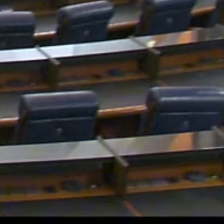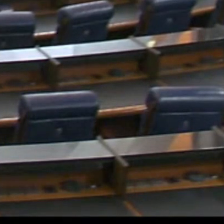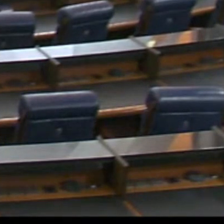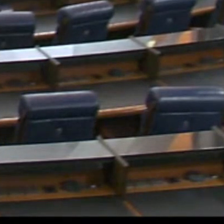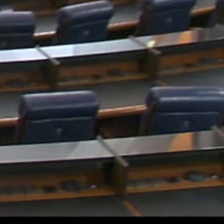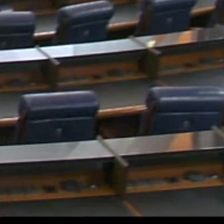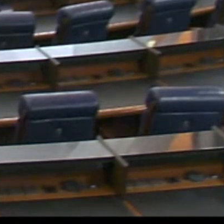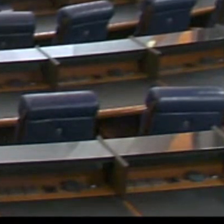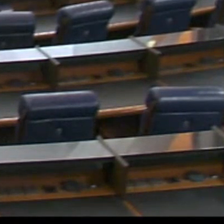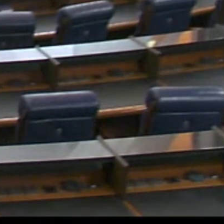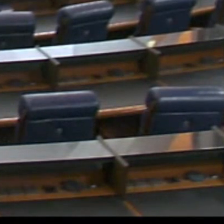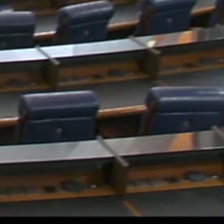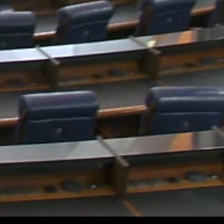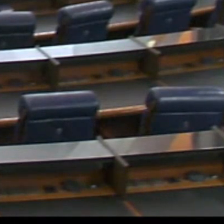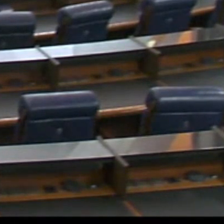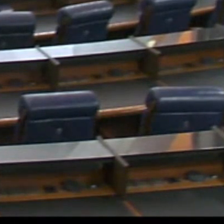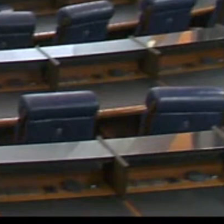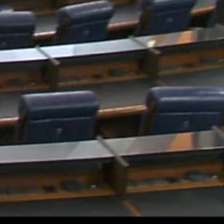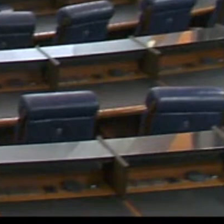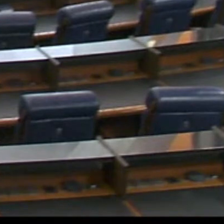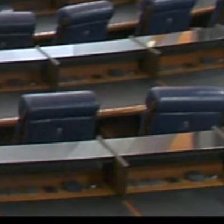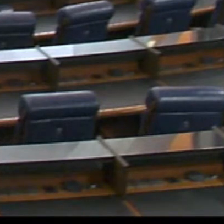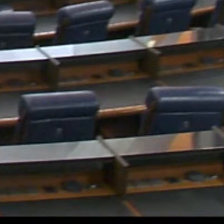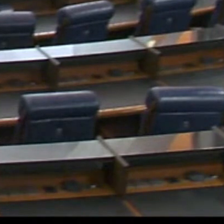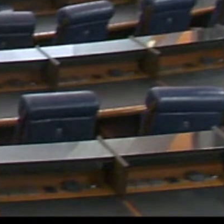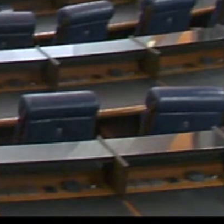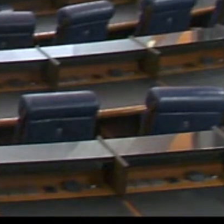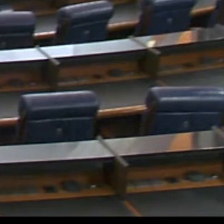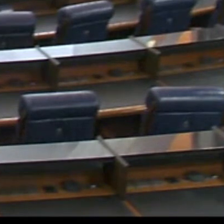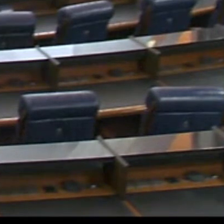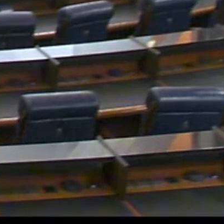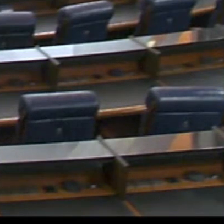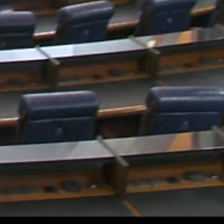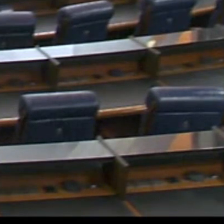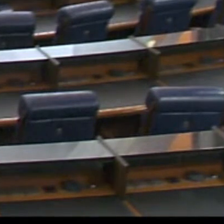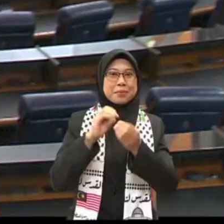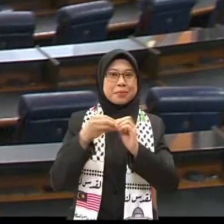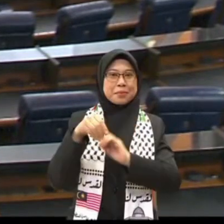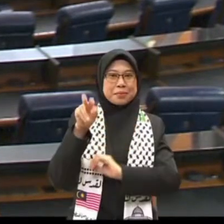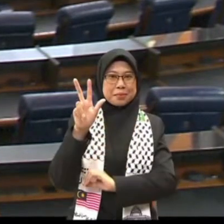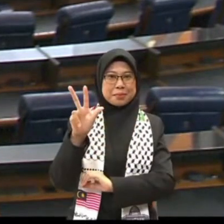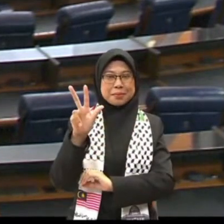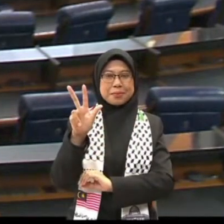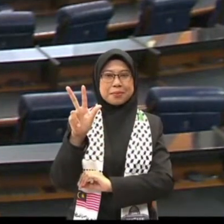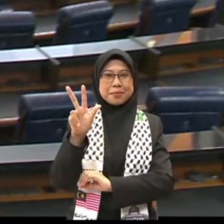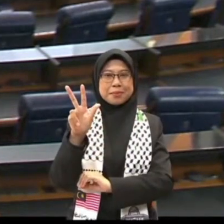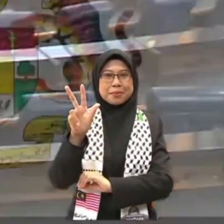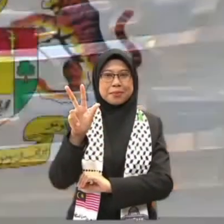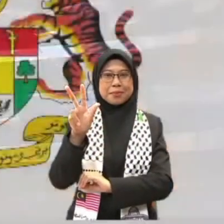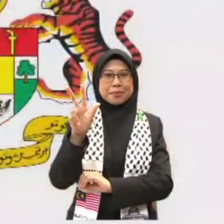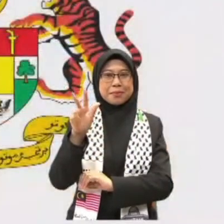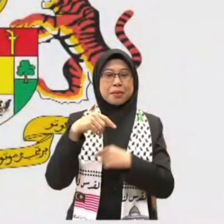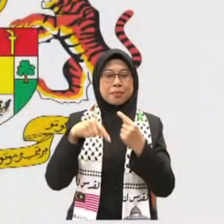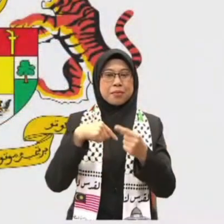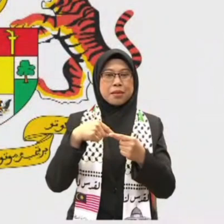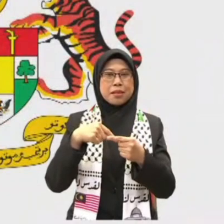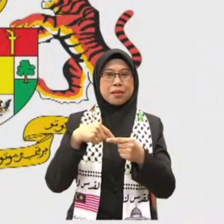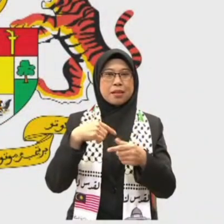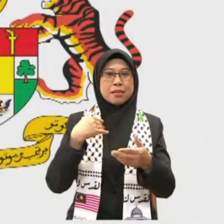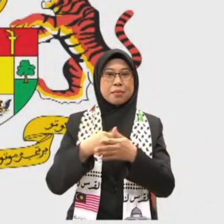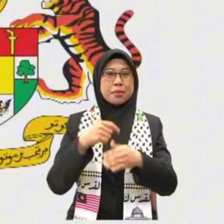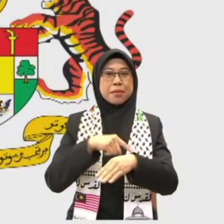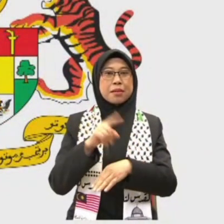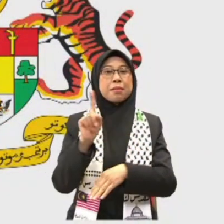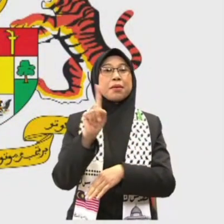datang bertiga untuk beri bantuan. Tadi soalan nombor tiga. Bila sampai masa, ke mana